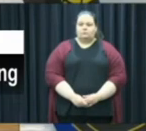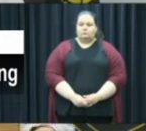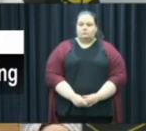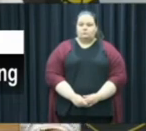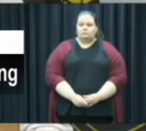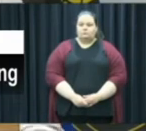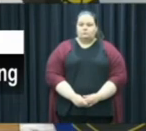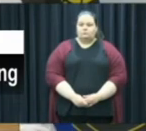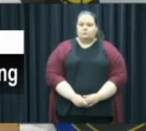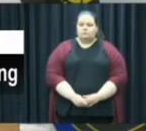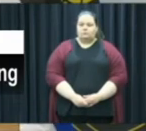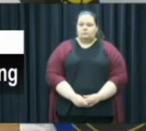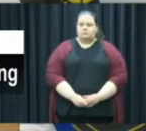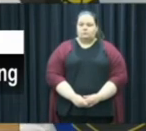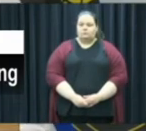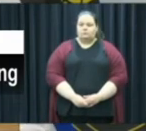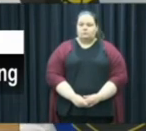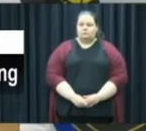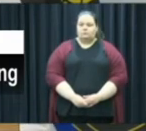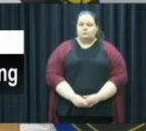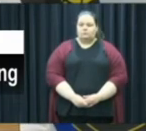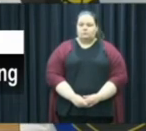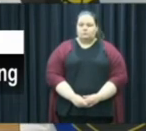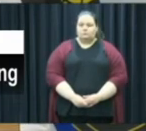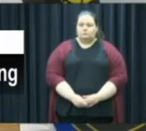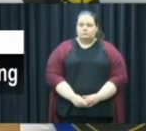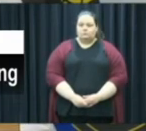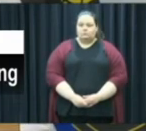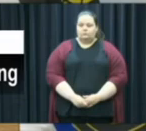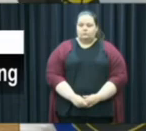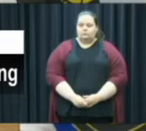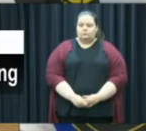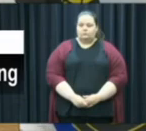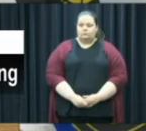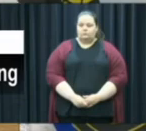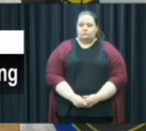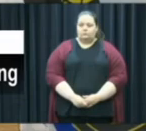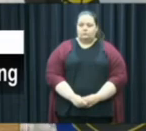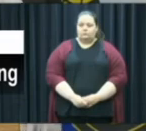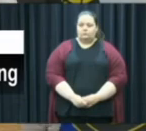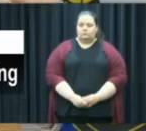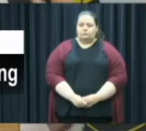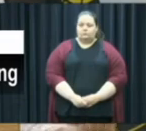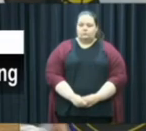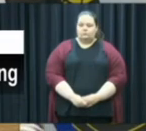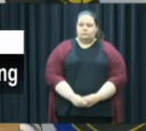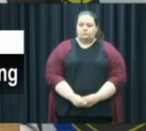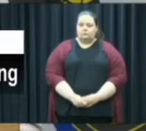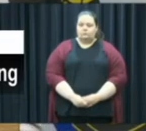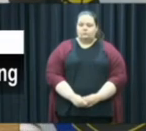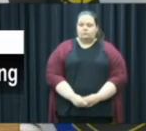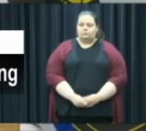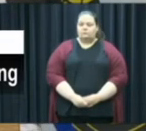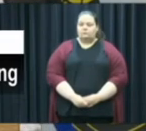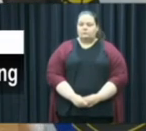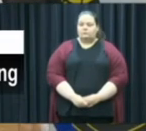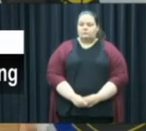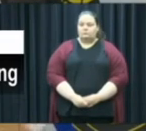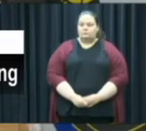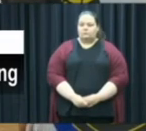semaines. Je sais cependant qu'il y a aussi eu des moments de tristesse parce que pas tous les gens pourraient